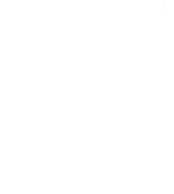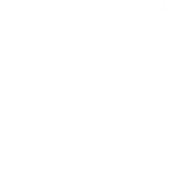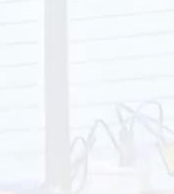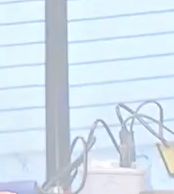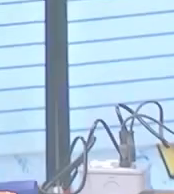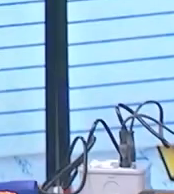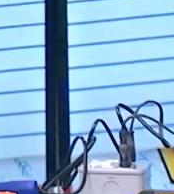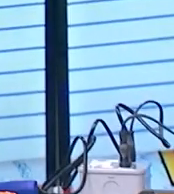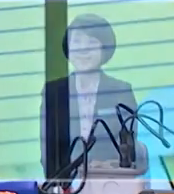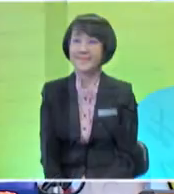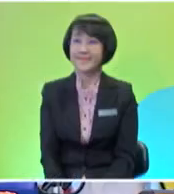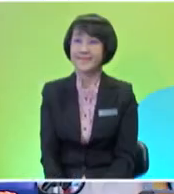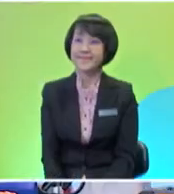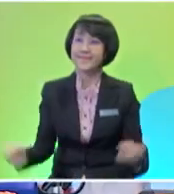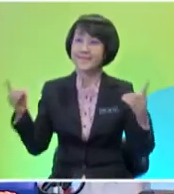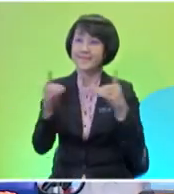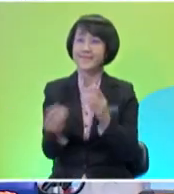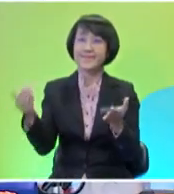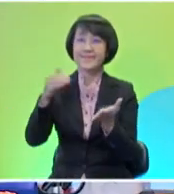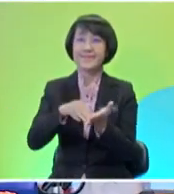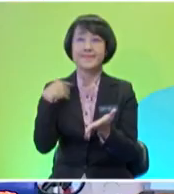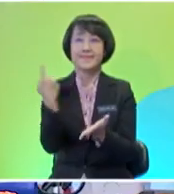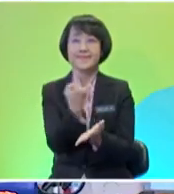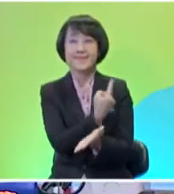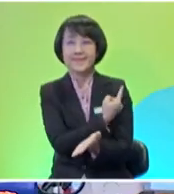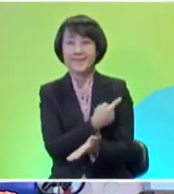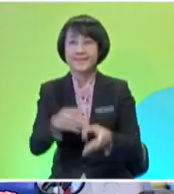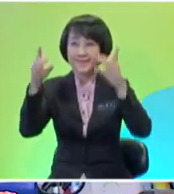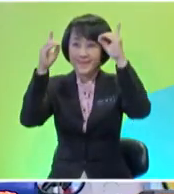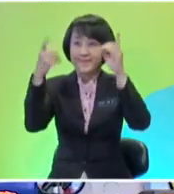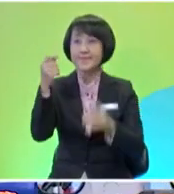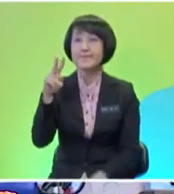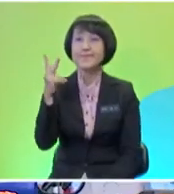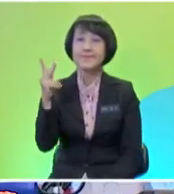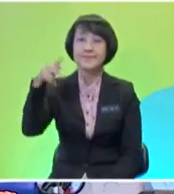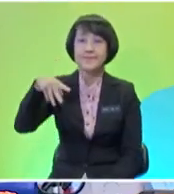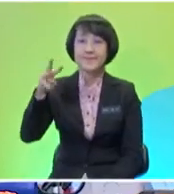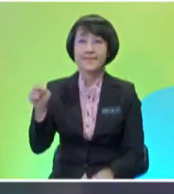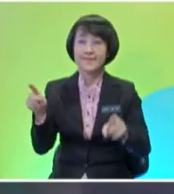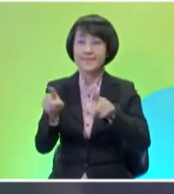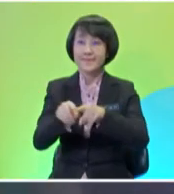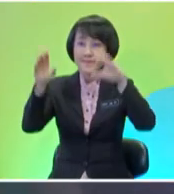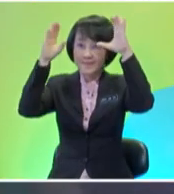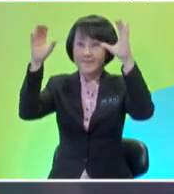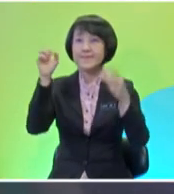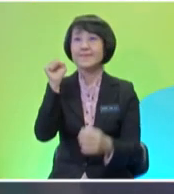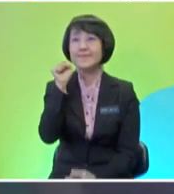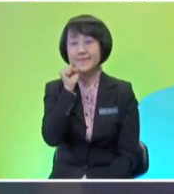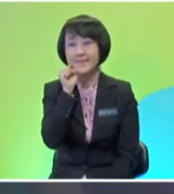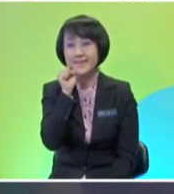KPM. Bertemu kembali kita tentunya dalam Didik TV KPM bersama dengan Cikgu